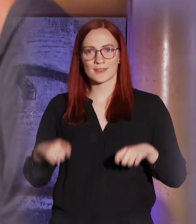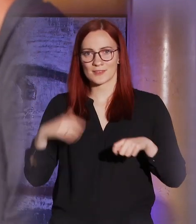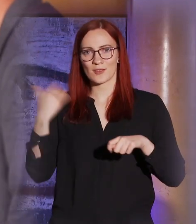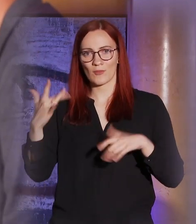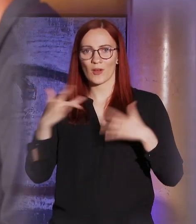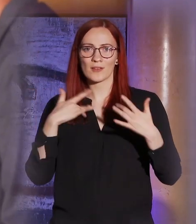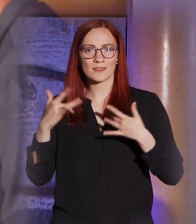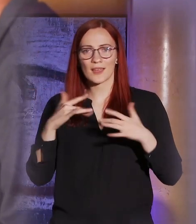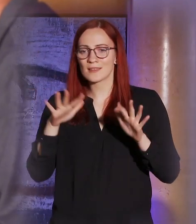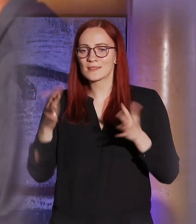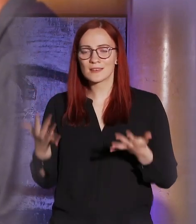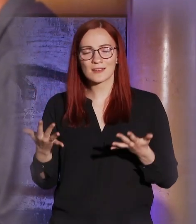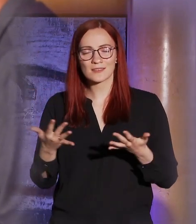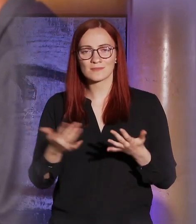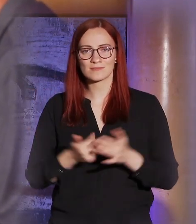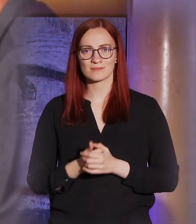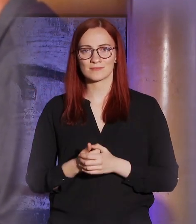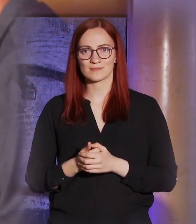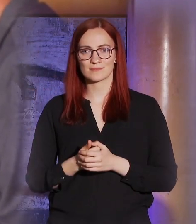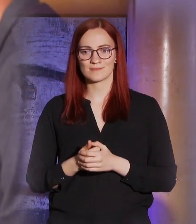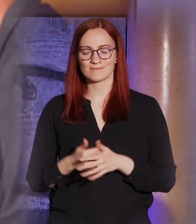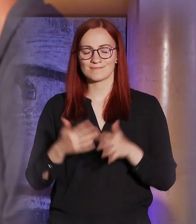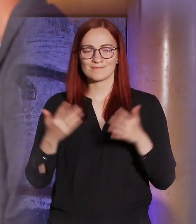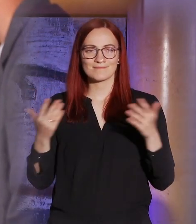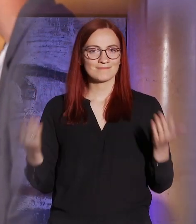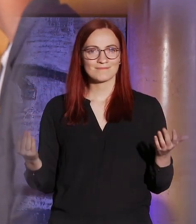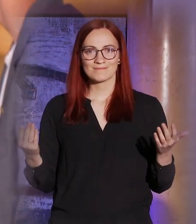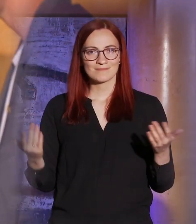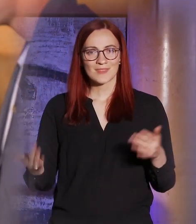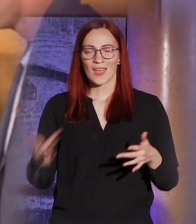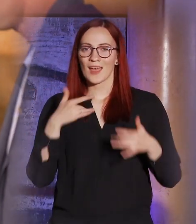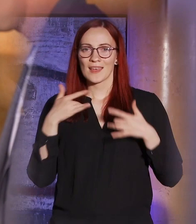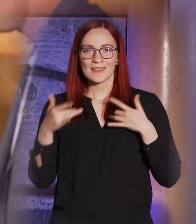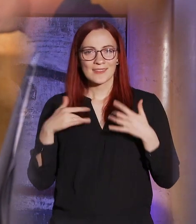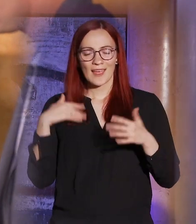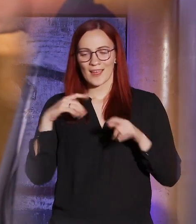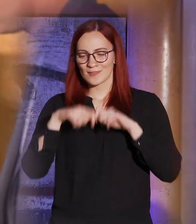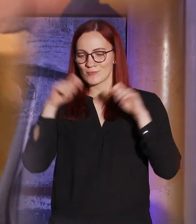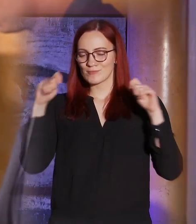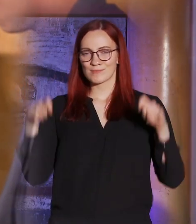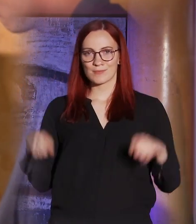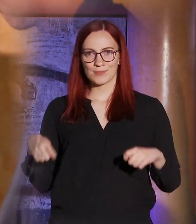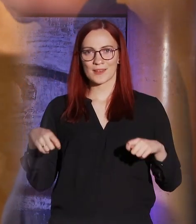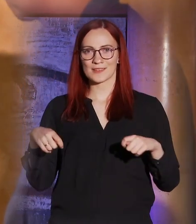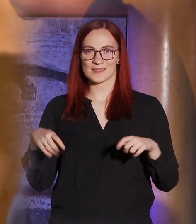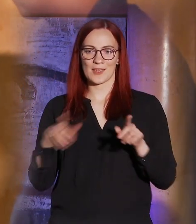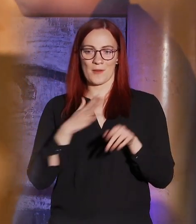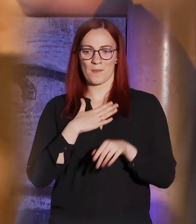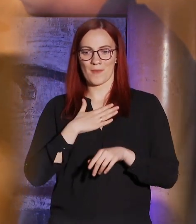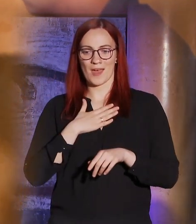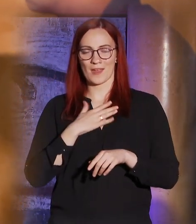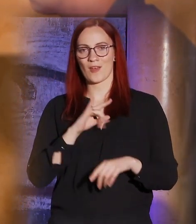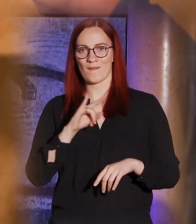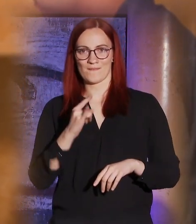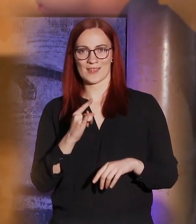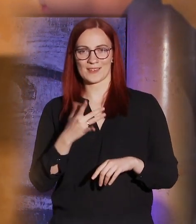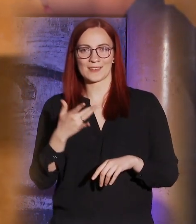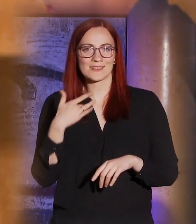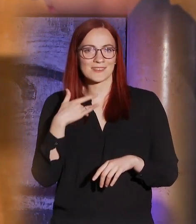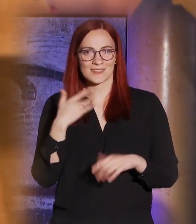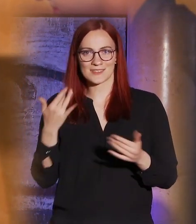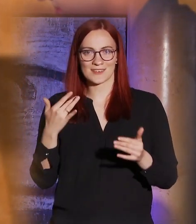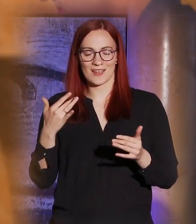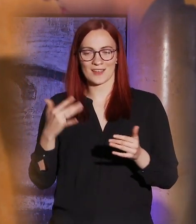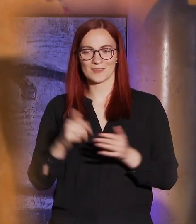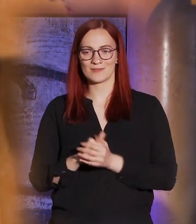kelionė? Na, į teatro kelionę tai prasidėjo jau nuo pat vaikystės, turbūt, tenai